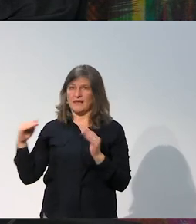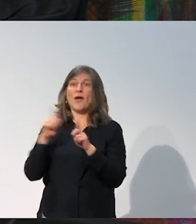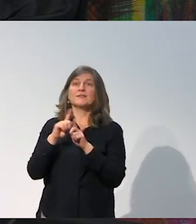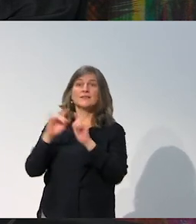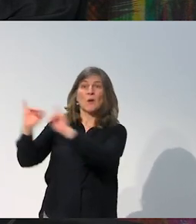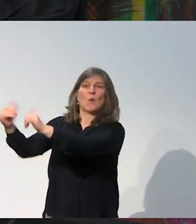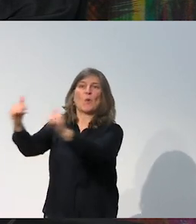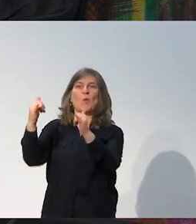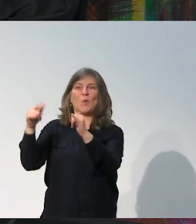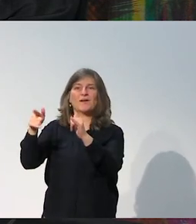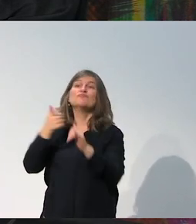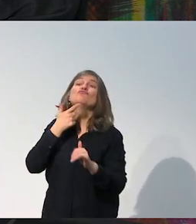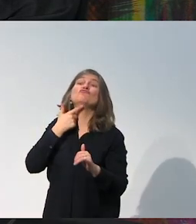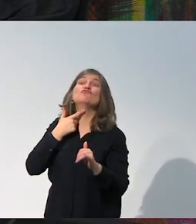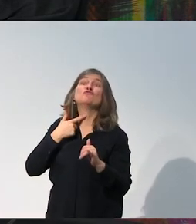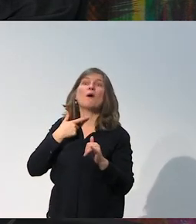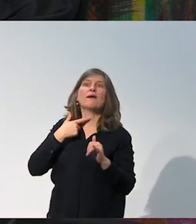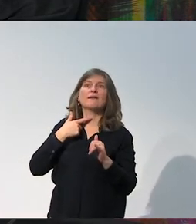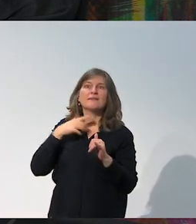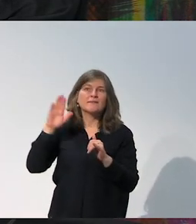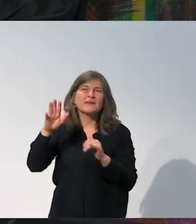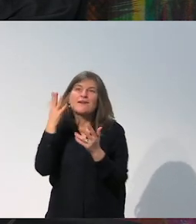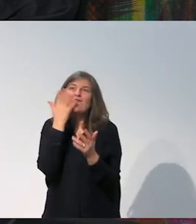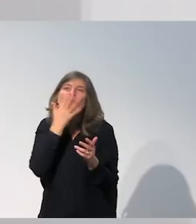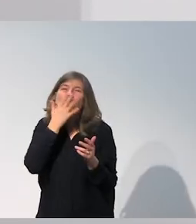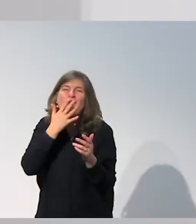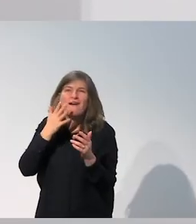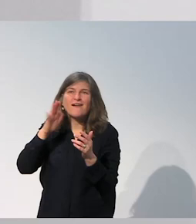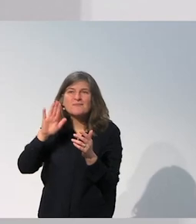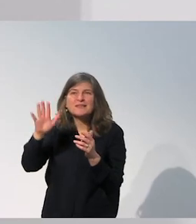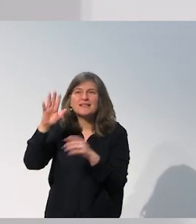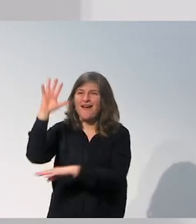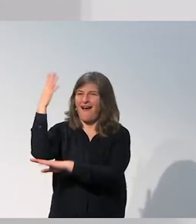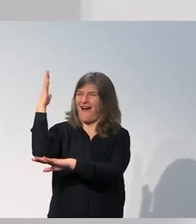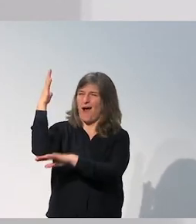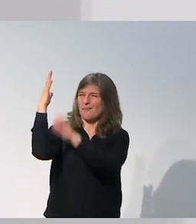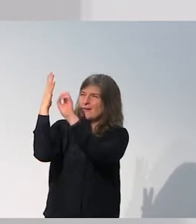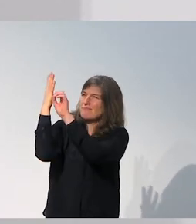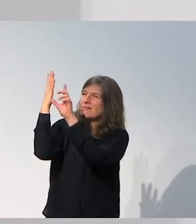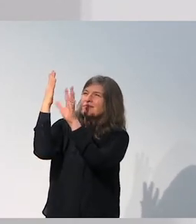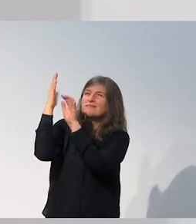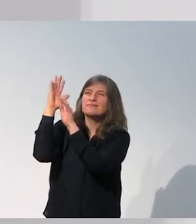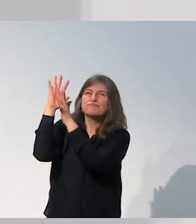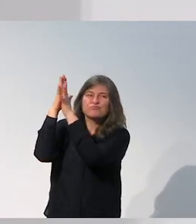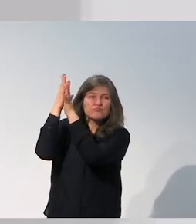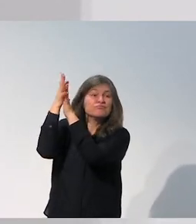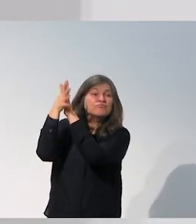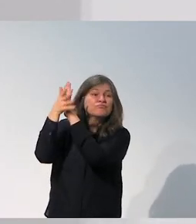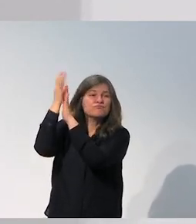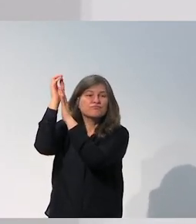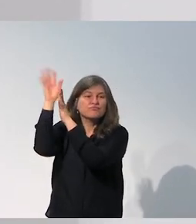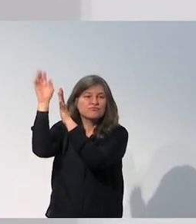cour du mois de juin. Ce que c'est qu'une cour du mois de juin avec un érable, vous voyez. Le soleil,